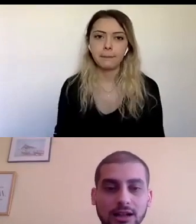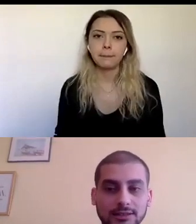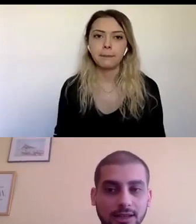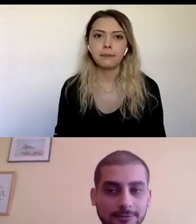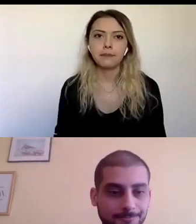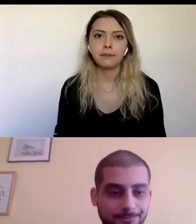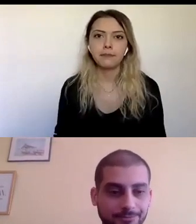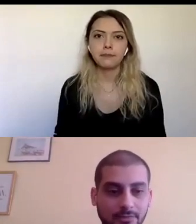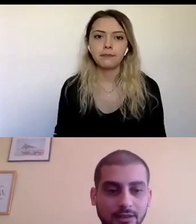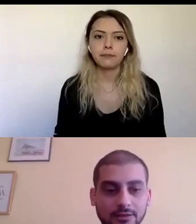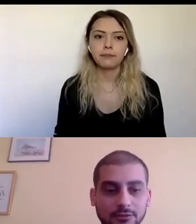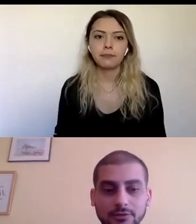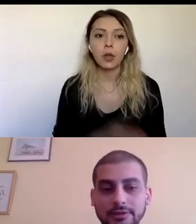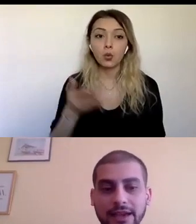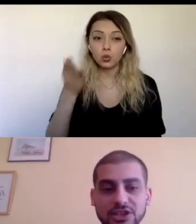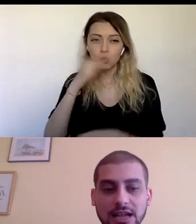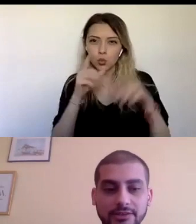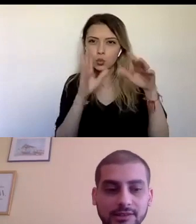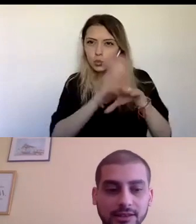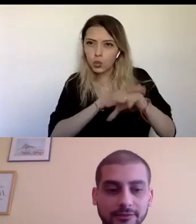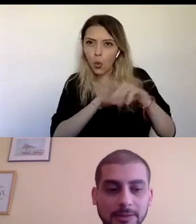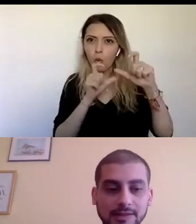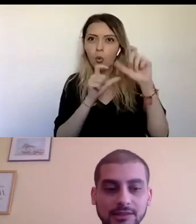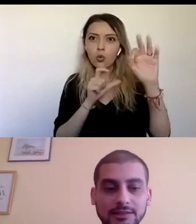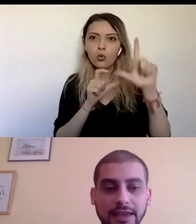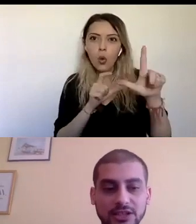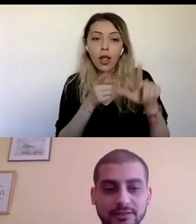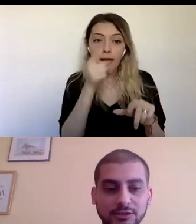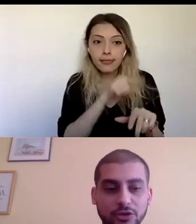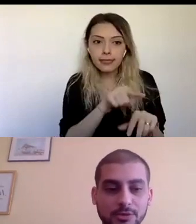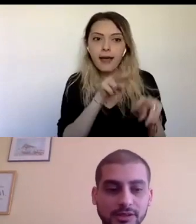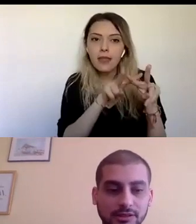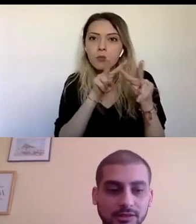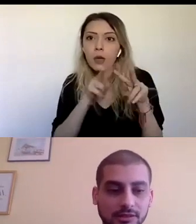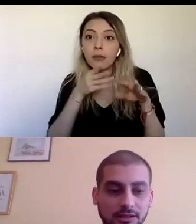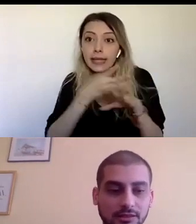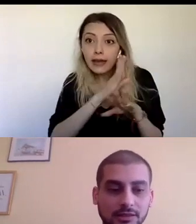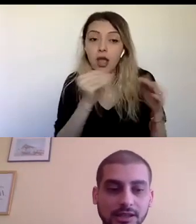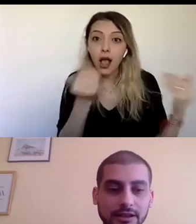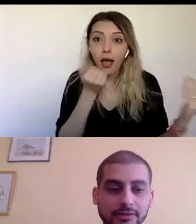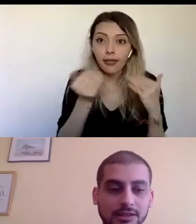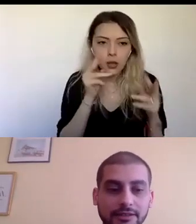sol altta gerçek adresi, web sitesinin gerçek adresini görebilirsiniz.